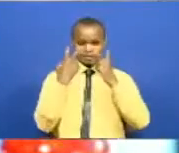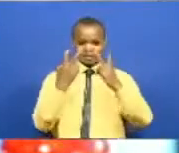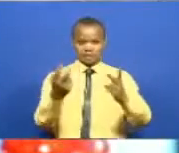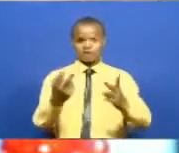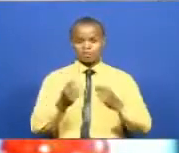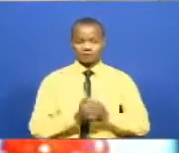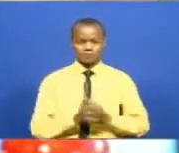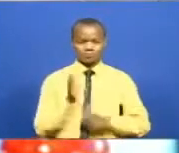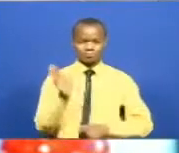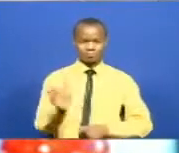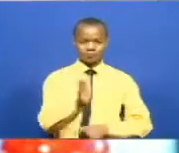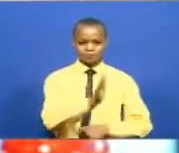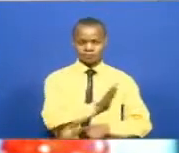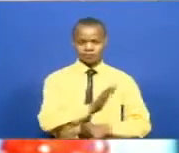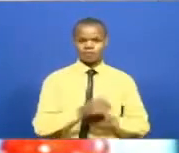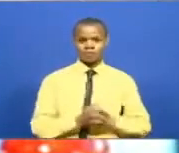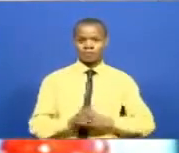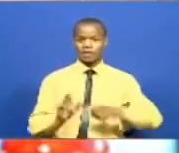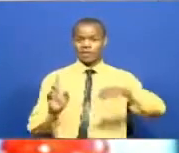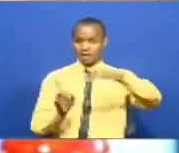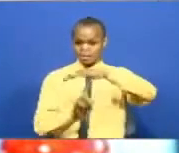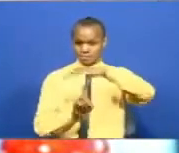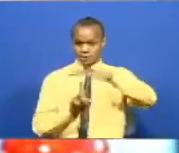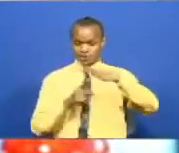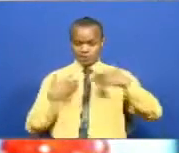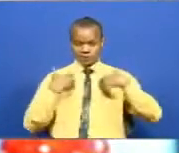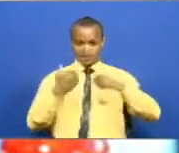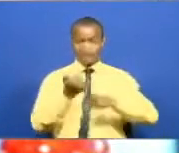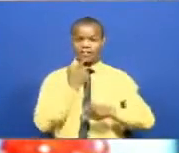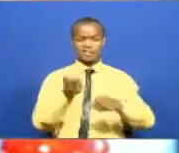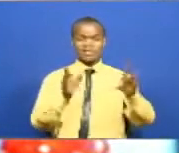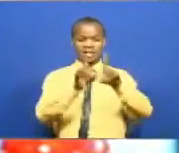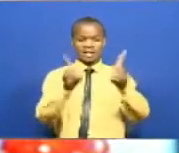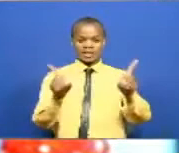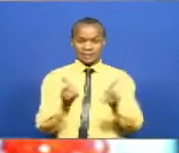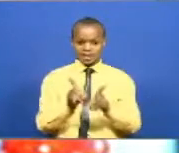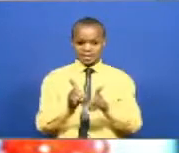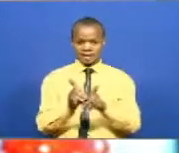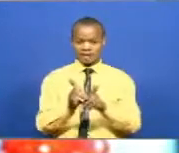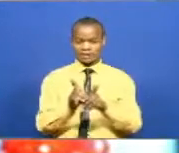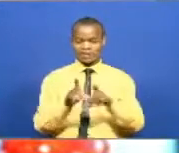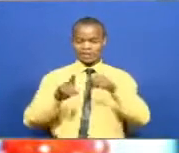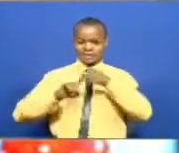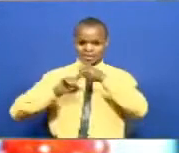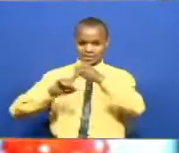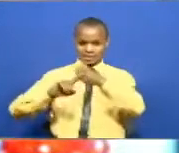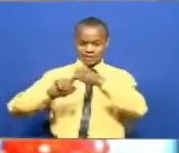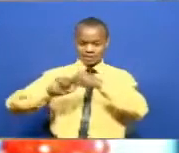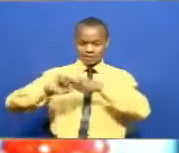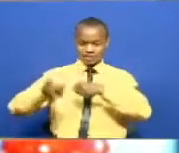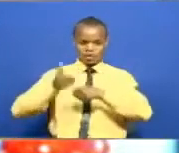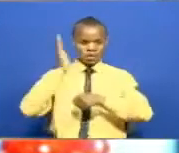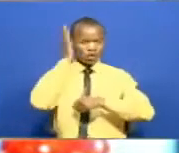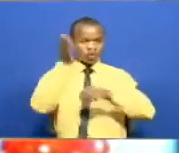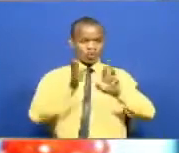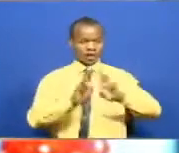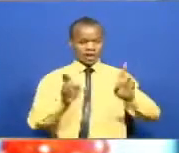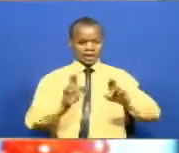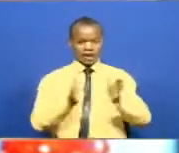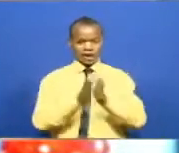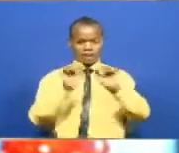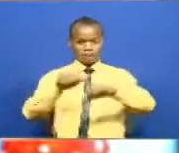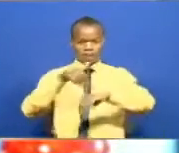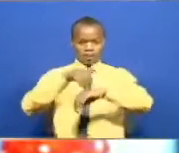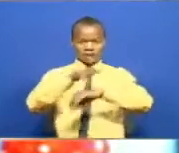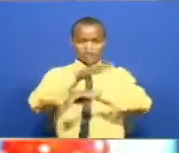Mengineko ni kwamba Wizara ya Elimu imesema kuwa zaidi ya madawati 1600 mapya shule yatakuwa tayari na kuwasilishwa shuleni kufikia mwisho